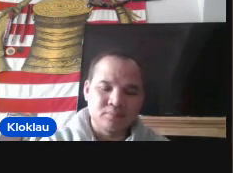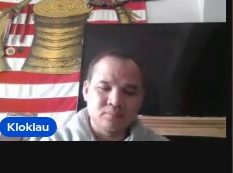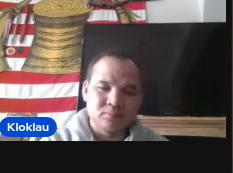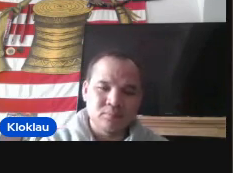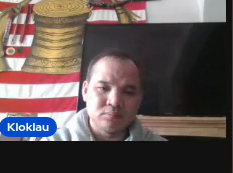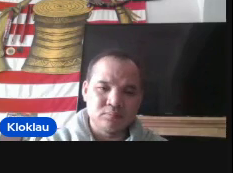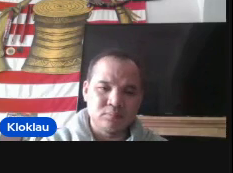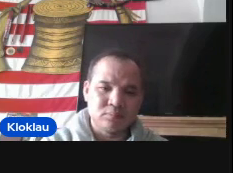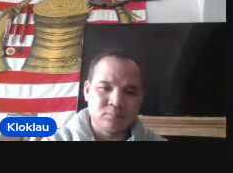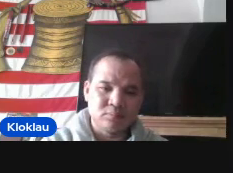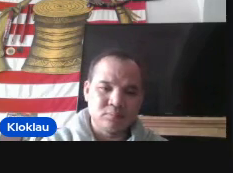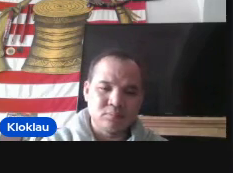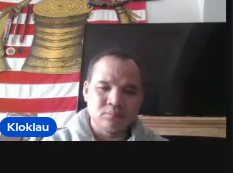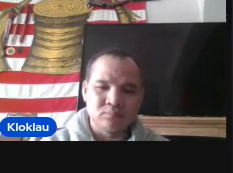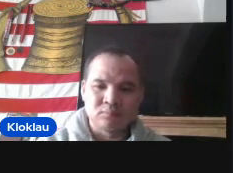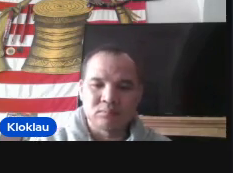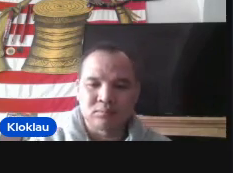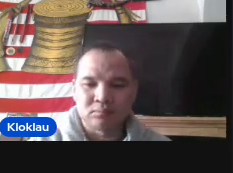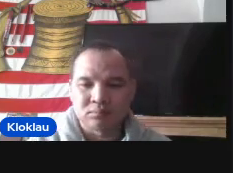าให้พี่นิพัท